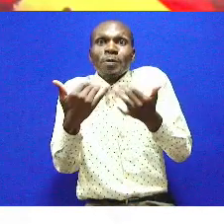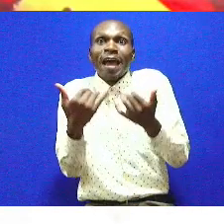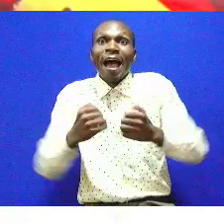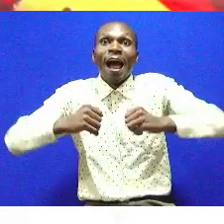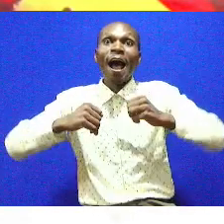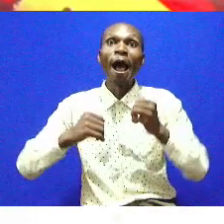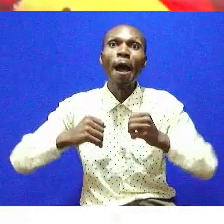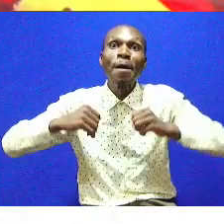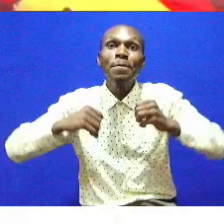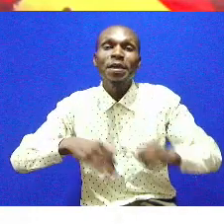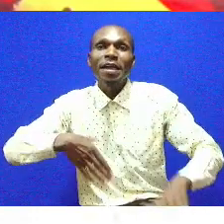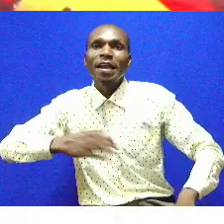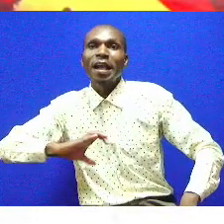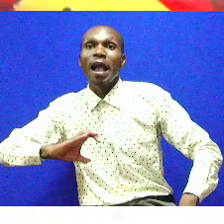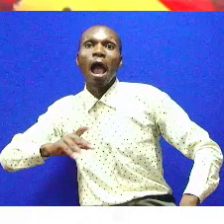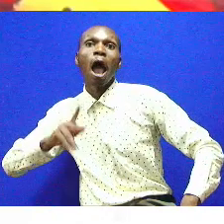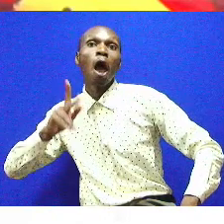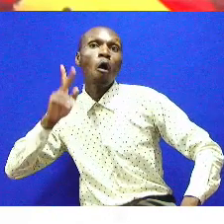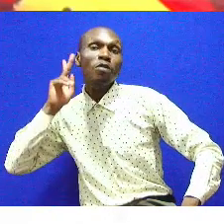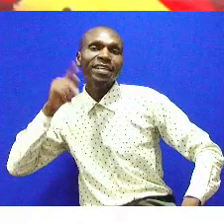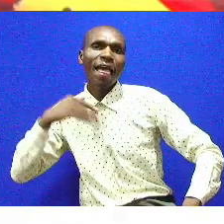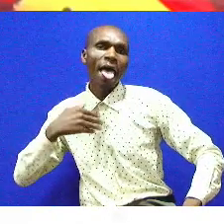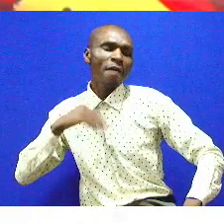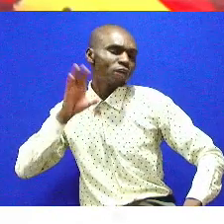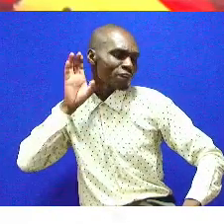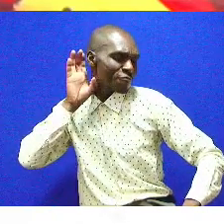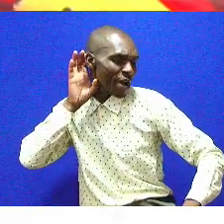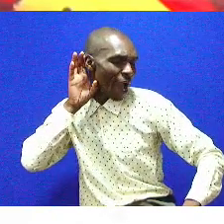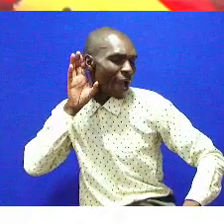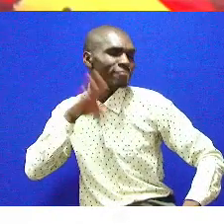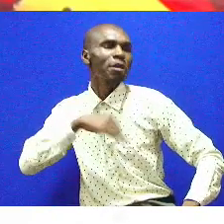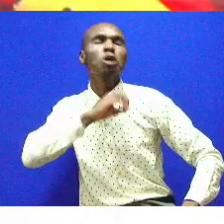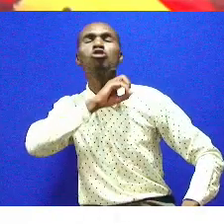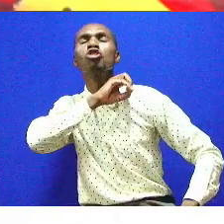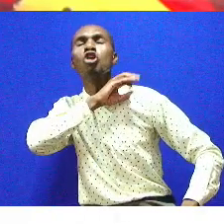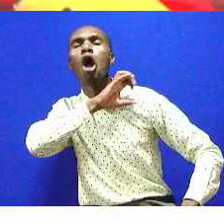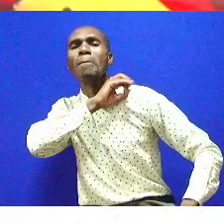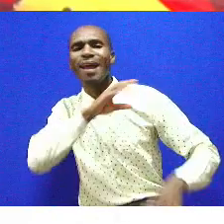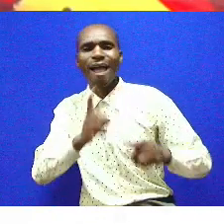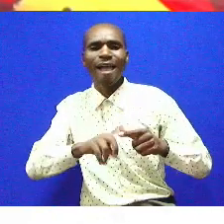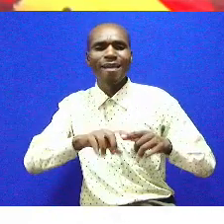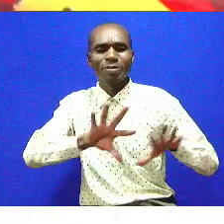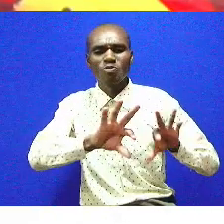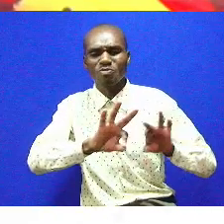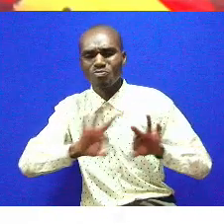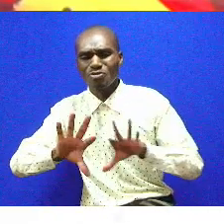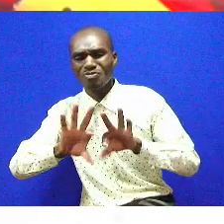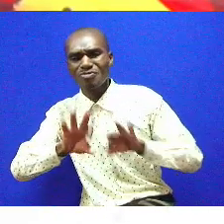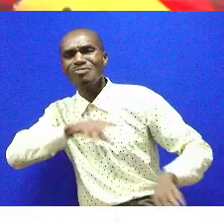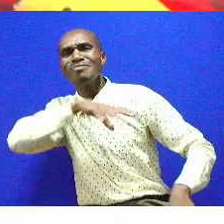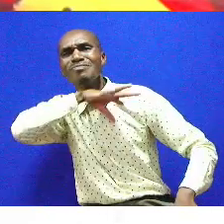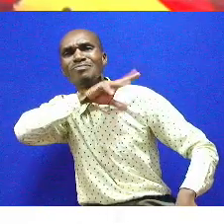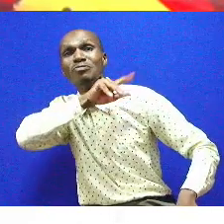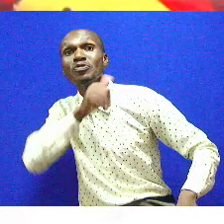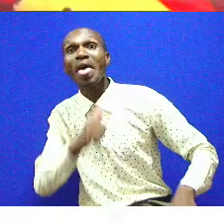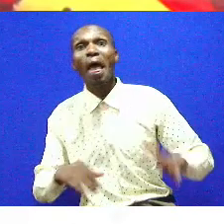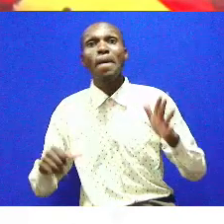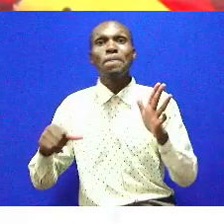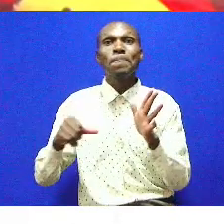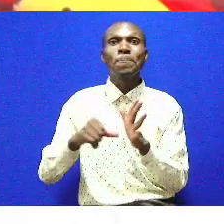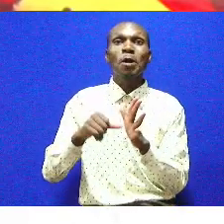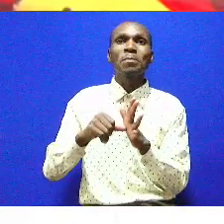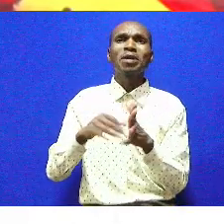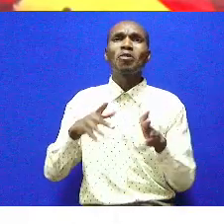ye county yakisi koigwa ekerero kyabo nabaigo kubaruselia eubi eyaberega koleta omuchando